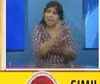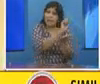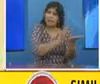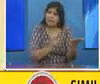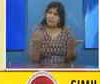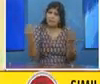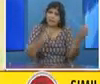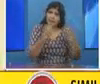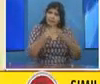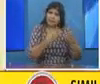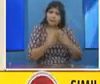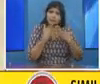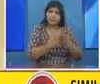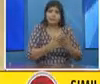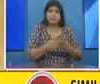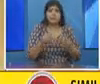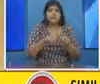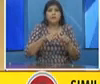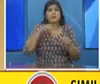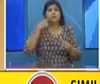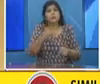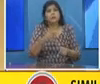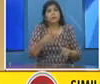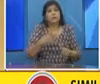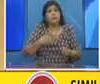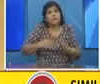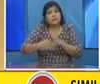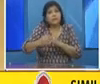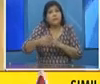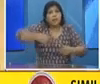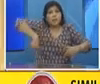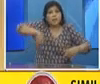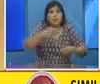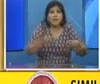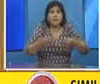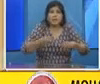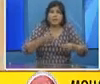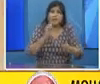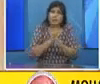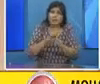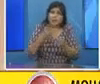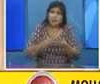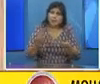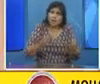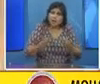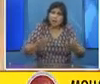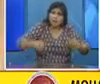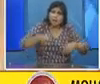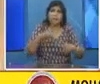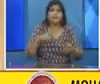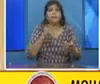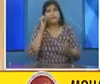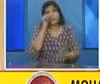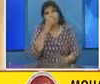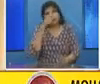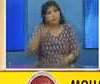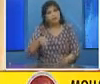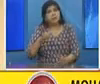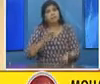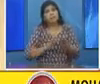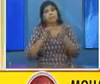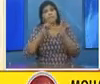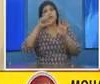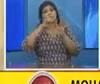लिखकर बता रहे हैं वो इस और बढ़ चले। इसी तरह तमिलनाडु के